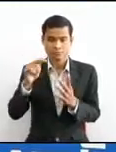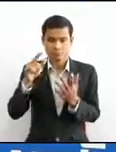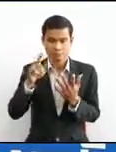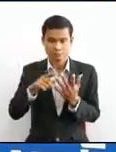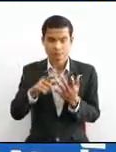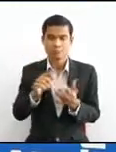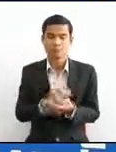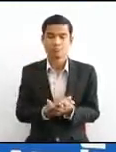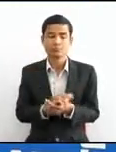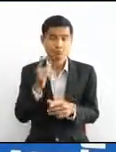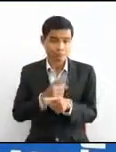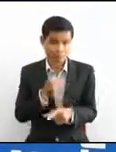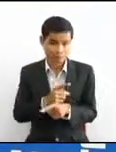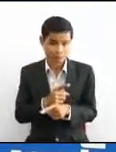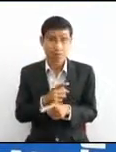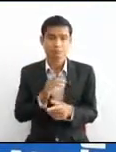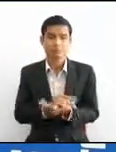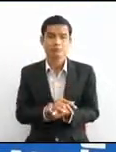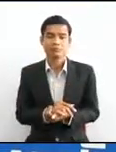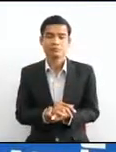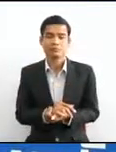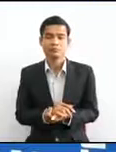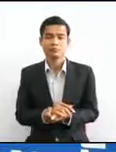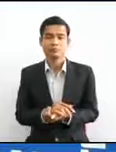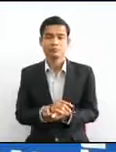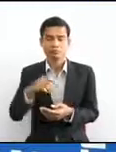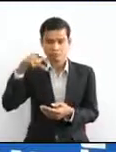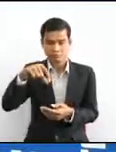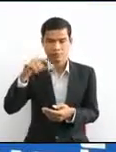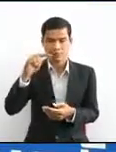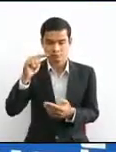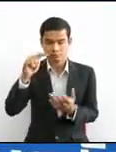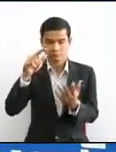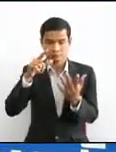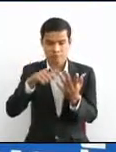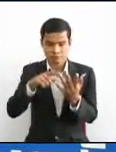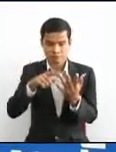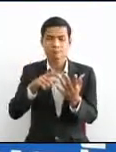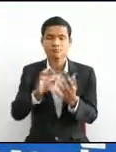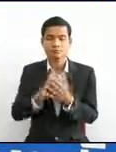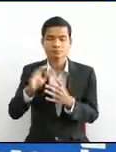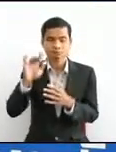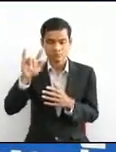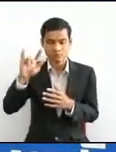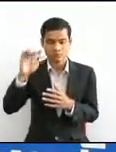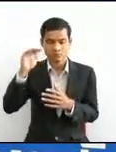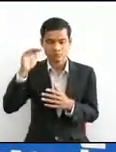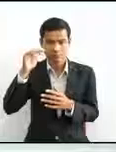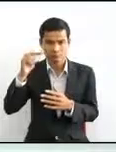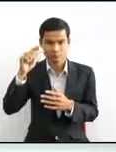tó trầm trời con lấy con đem trầm trời con cài trời